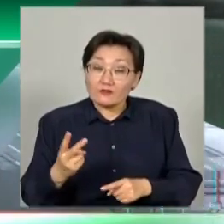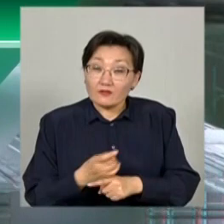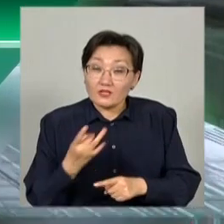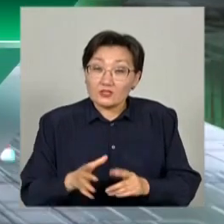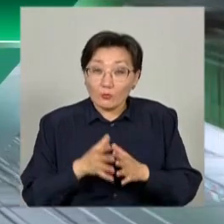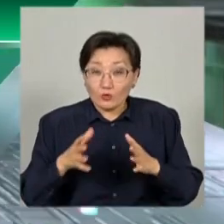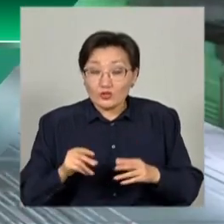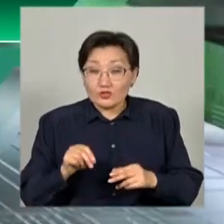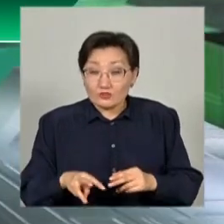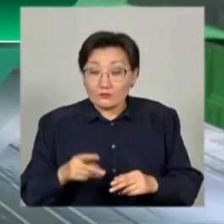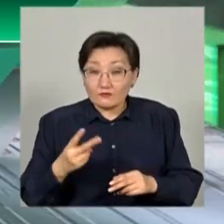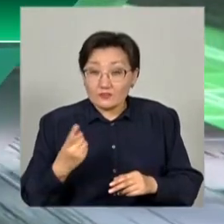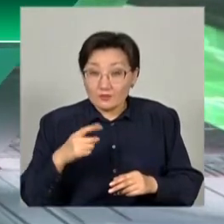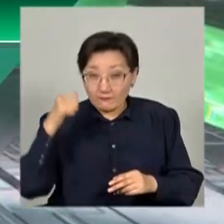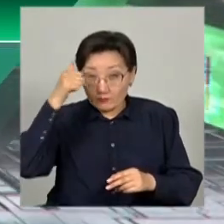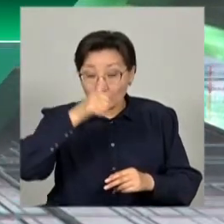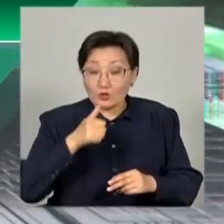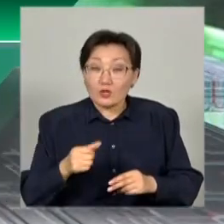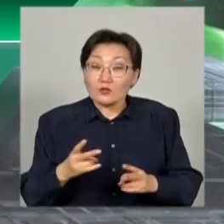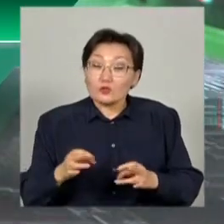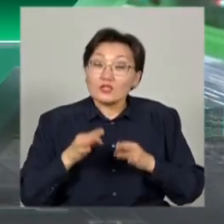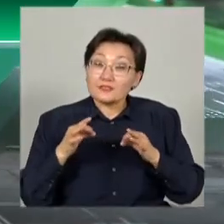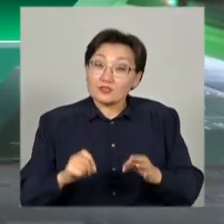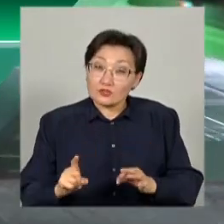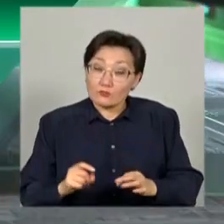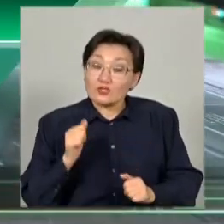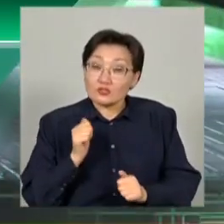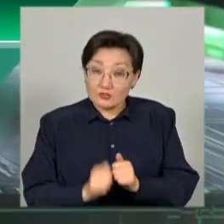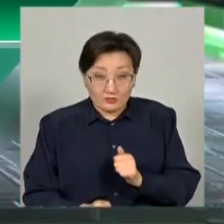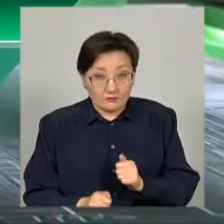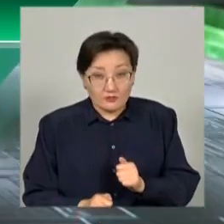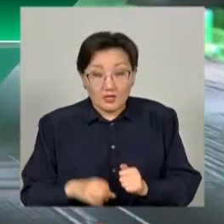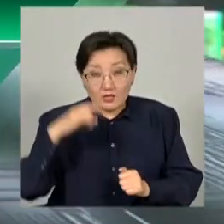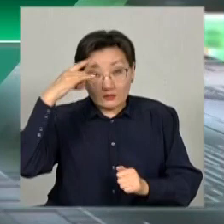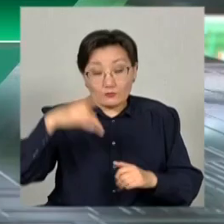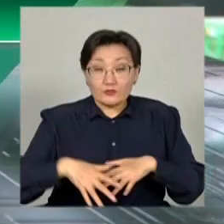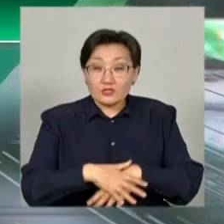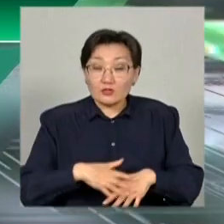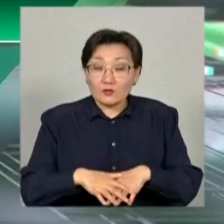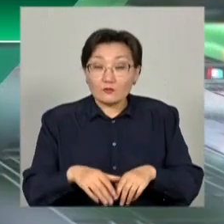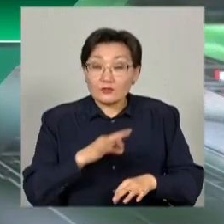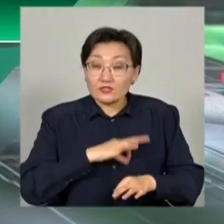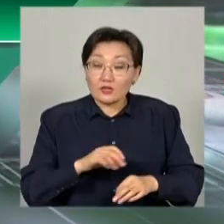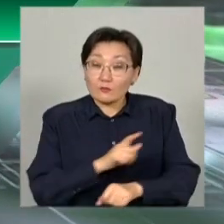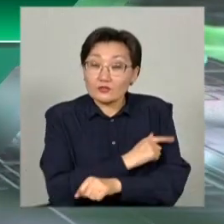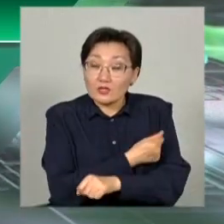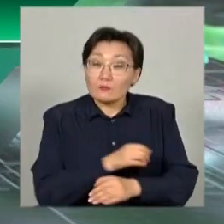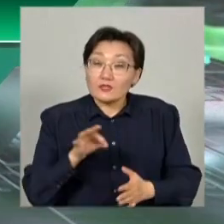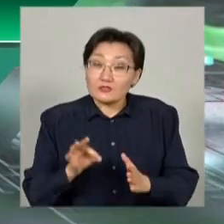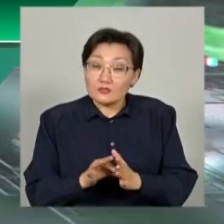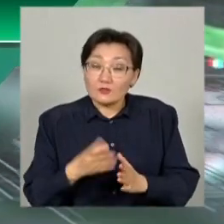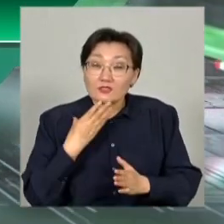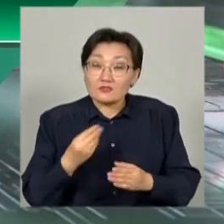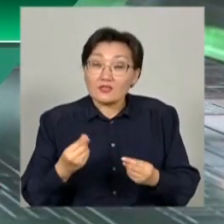больше, чем в 2021 году. Надо отметить, что чаще всего казахстанцы используют в медицинских целях